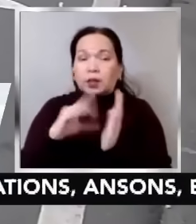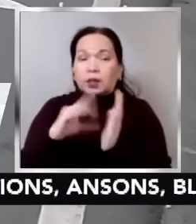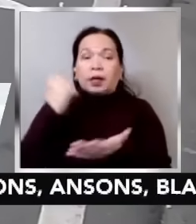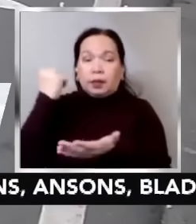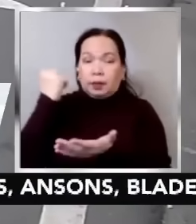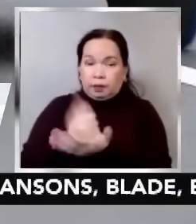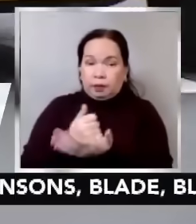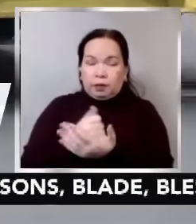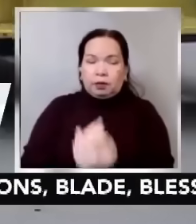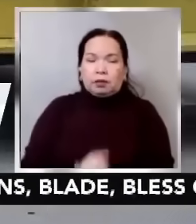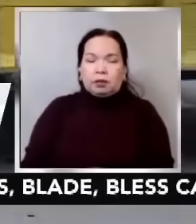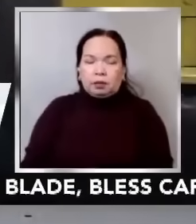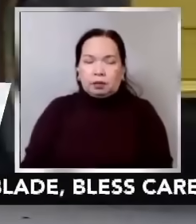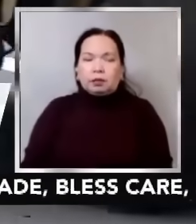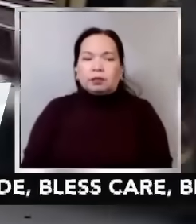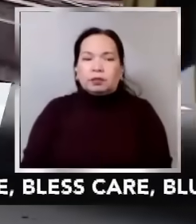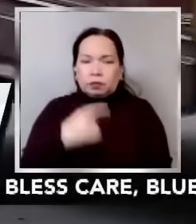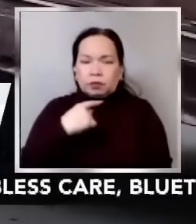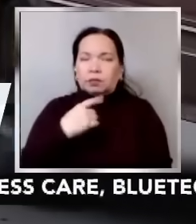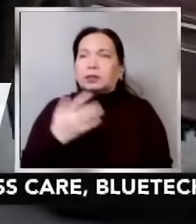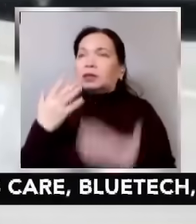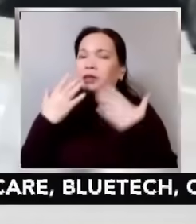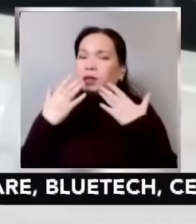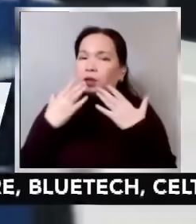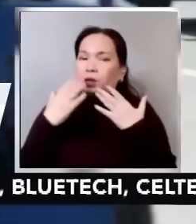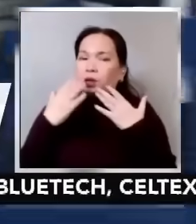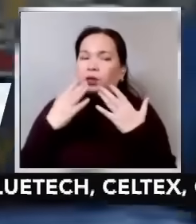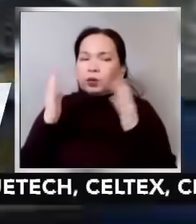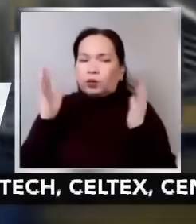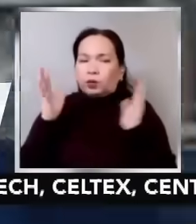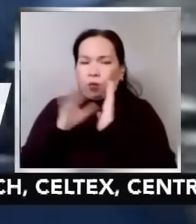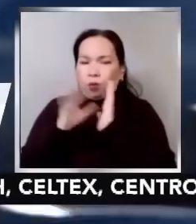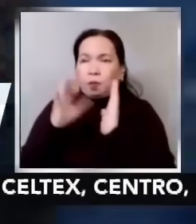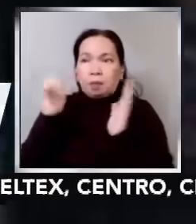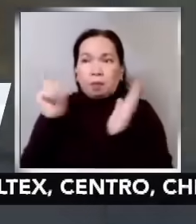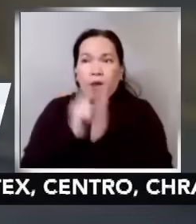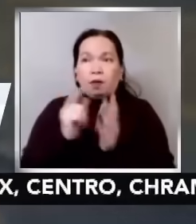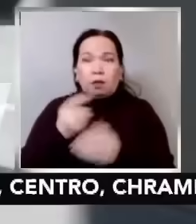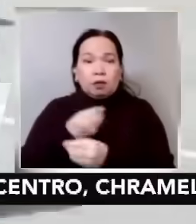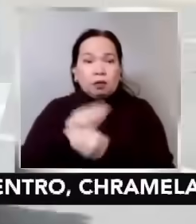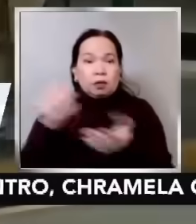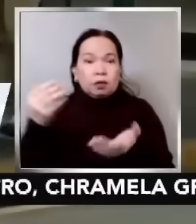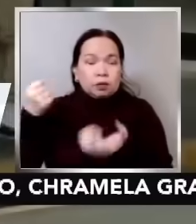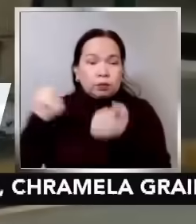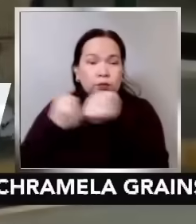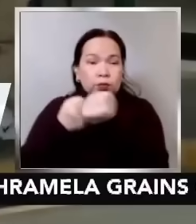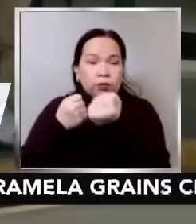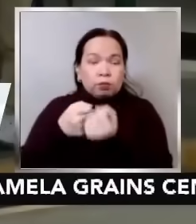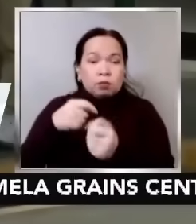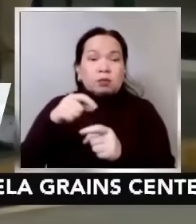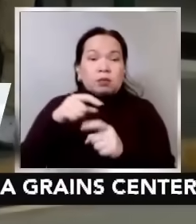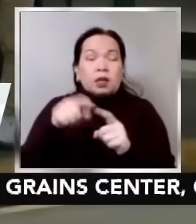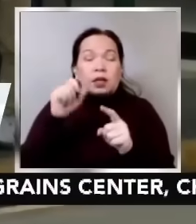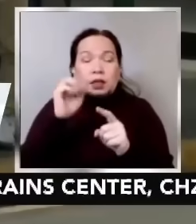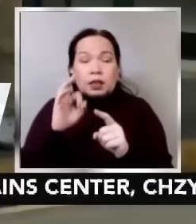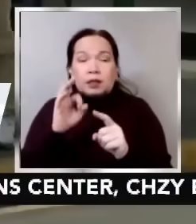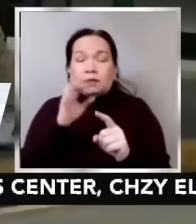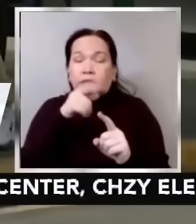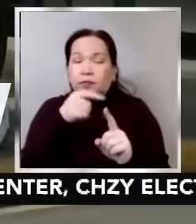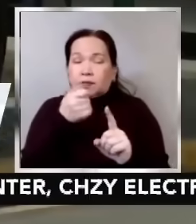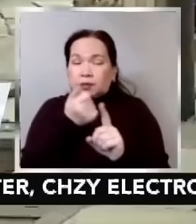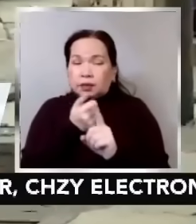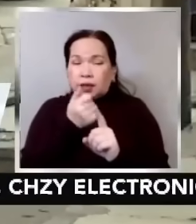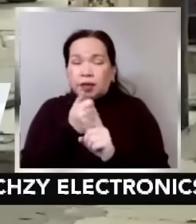nagpapasalamat sa COMELEC, bawal na yun yung pamamahagi. Pero kung pamamahagi naman ay nanggagaling sa politiko, pero ito naman ay galing mismo sa